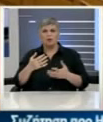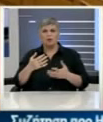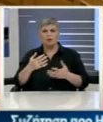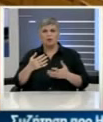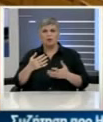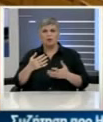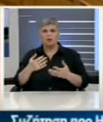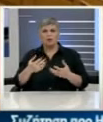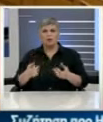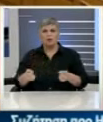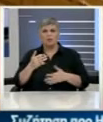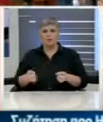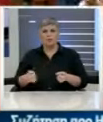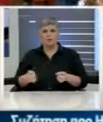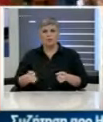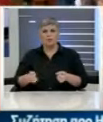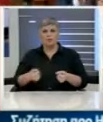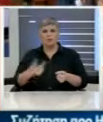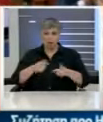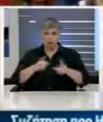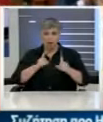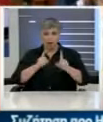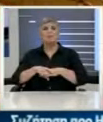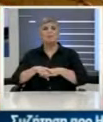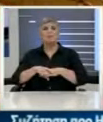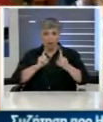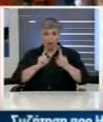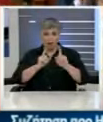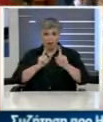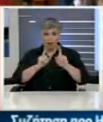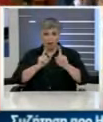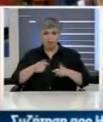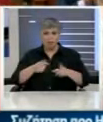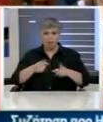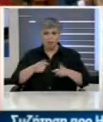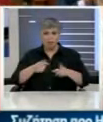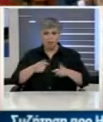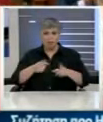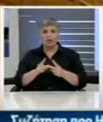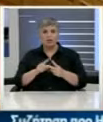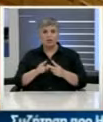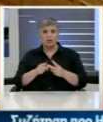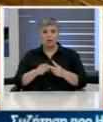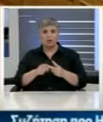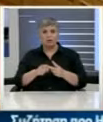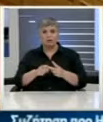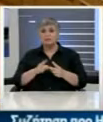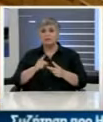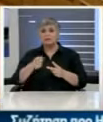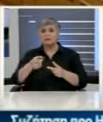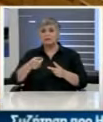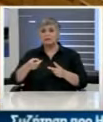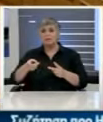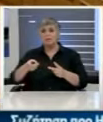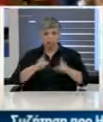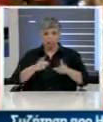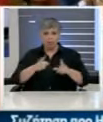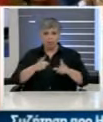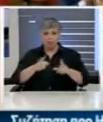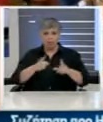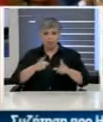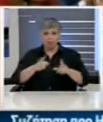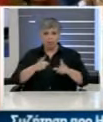ταα αποφασίστε λοιπόν ή θα